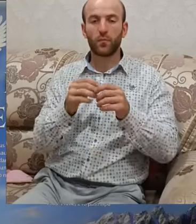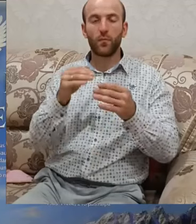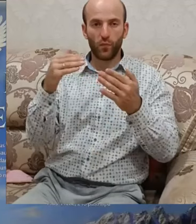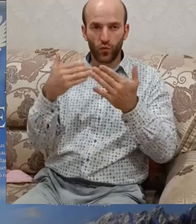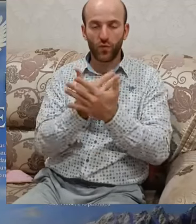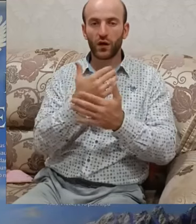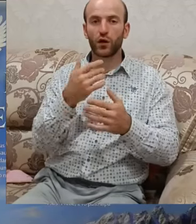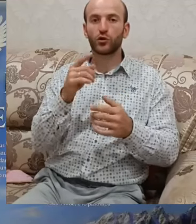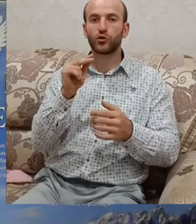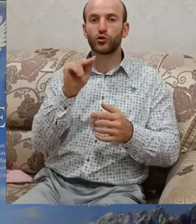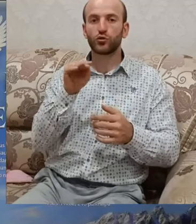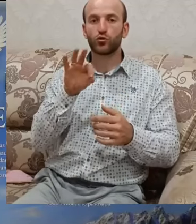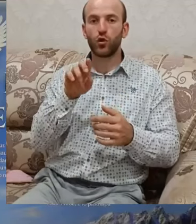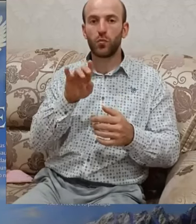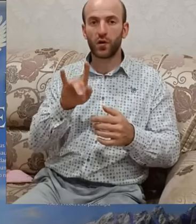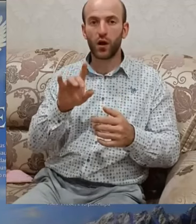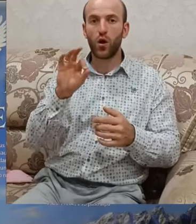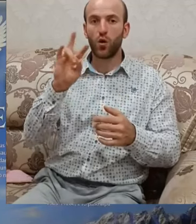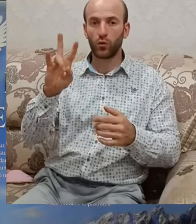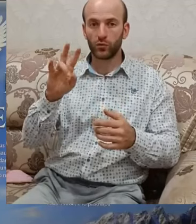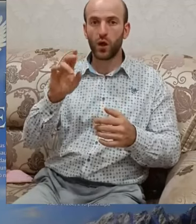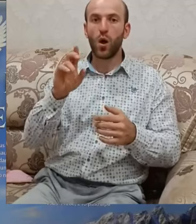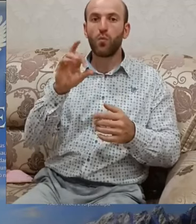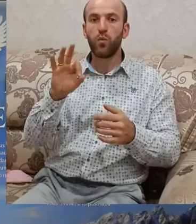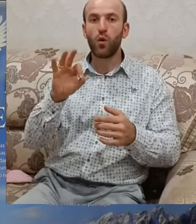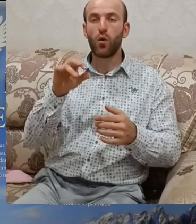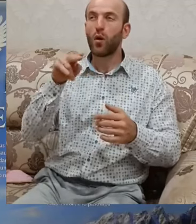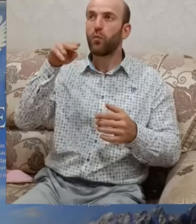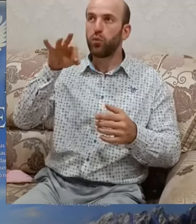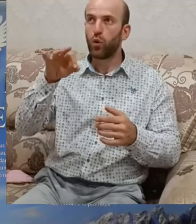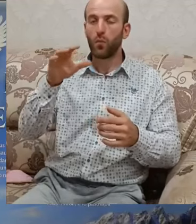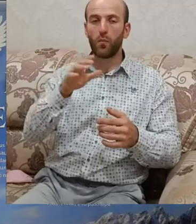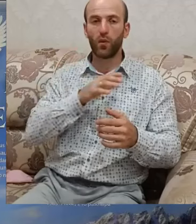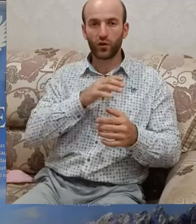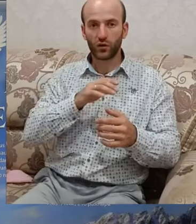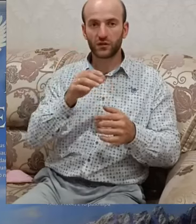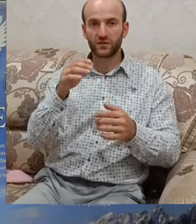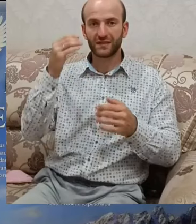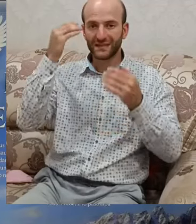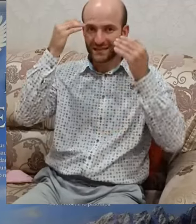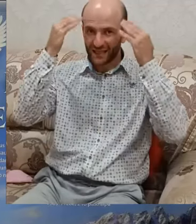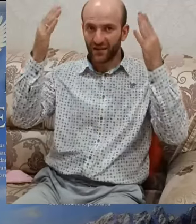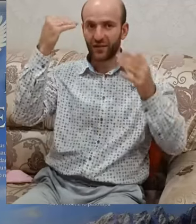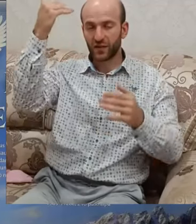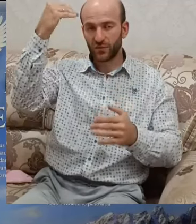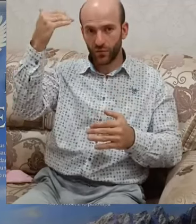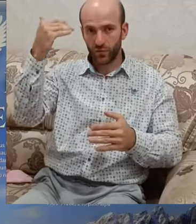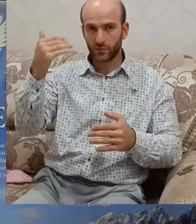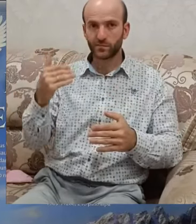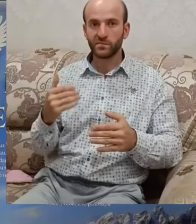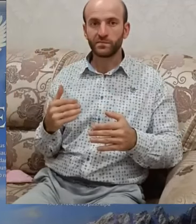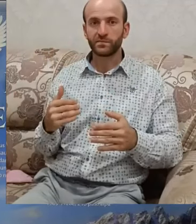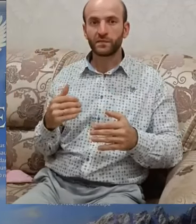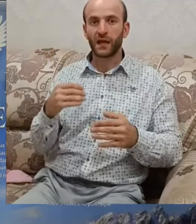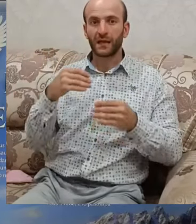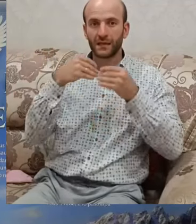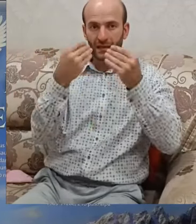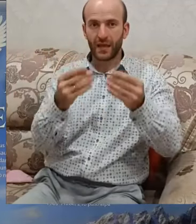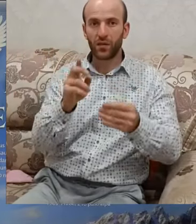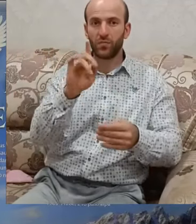Кто такой его богатство, его слава? Duotų jums būti sustiprintais. Дал бы